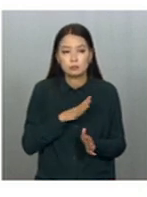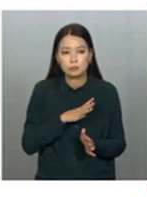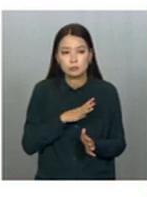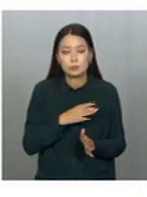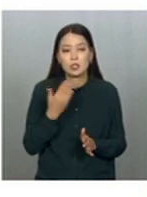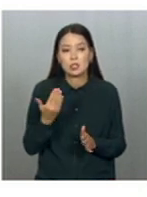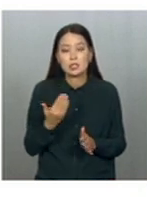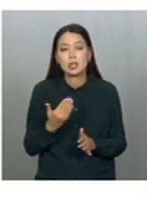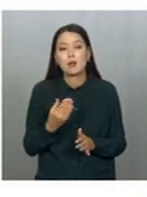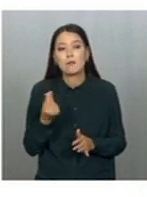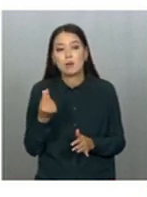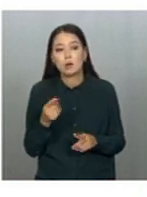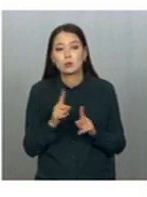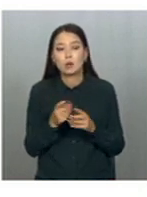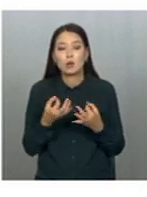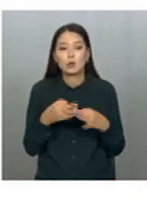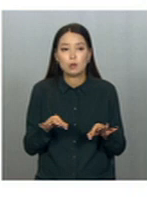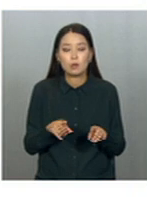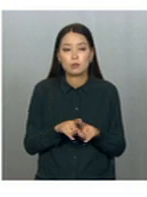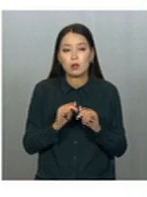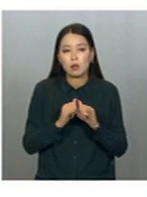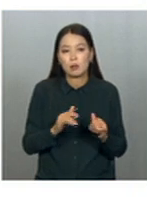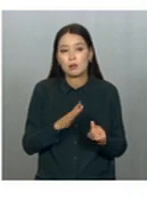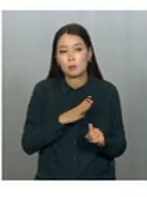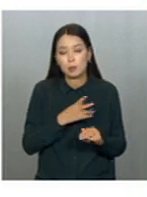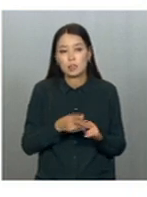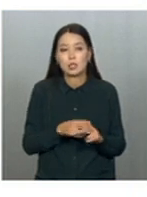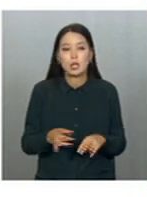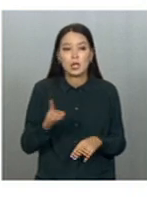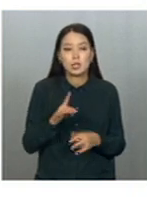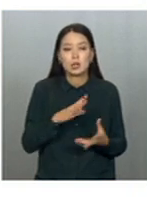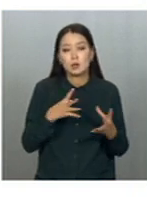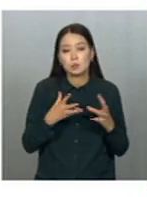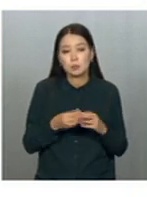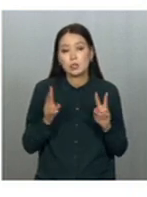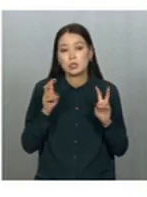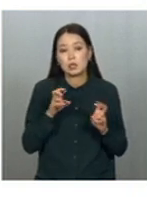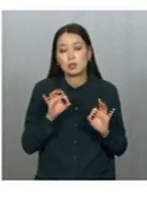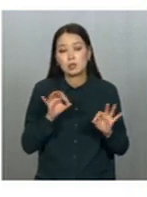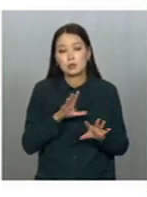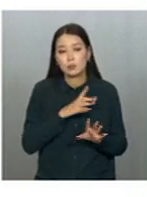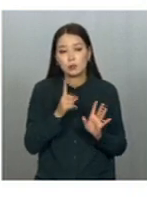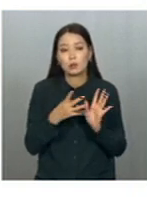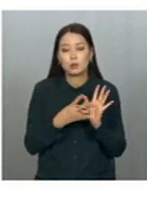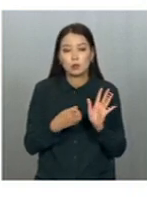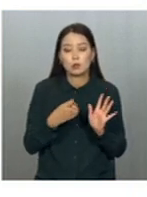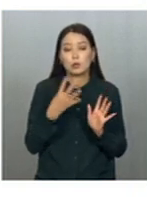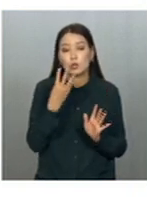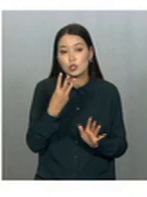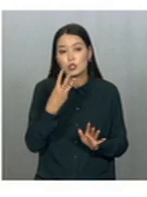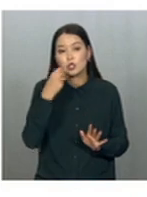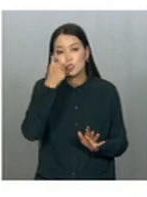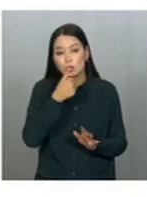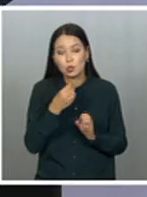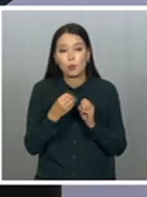тәуелділіктен арылды дейді Қазақстан. Төлтеңгеміздің тарихын өткен сабақта сіздермен атап өткен едік. 1993 жылдың